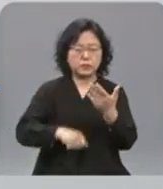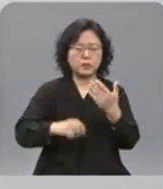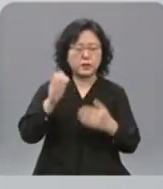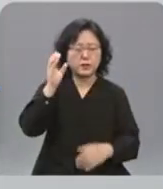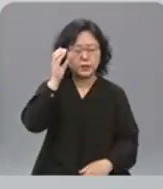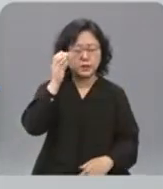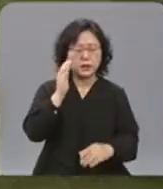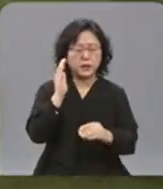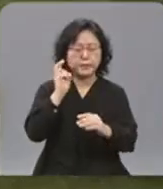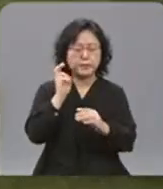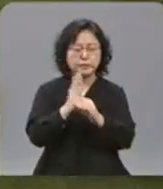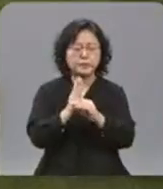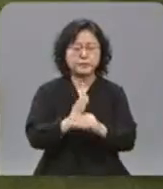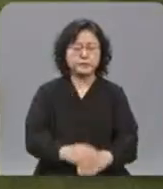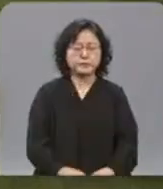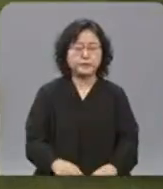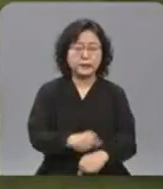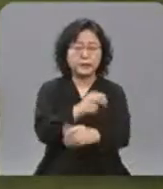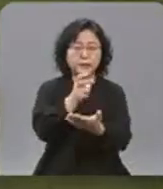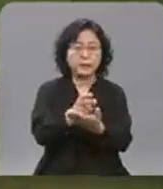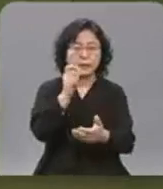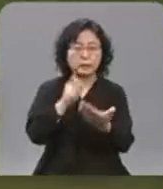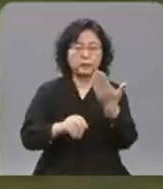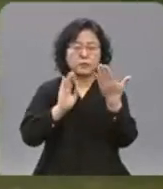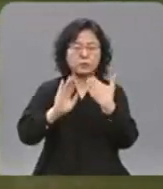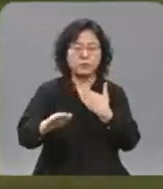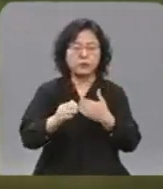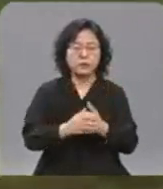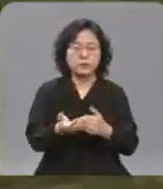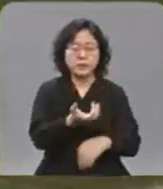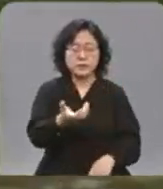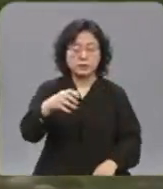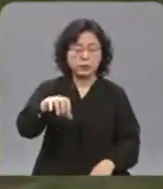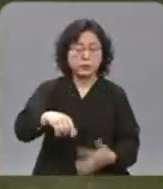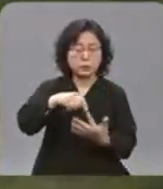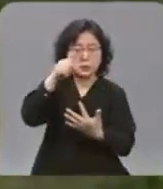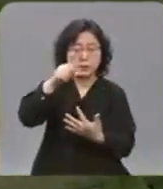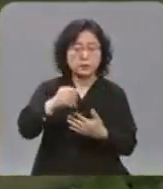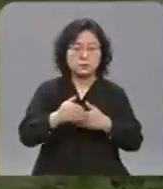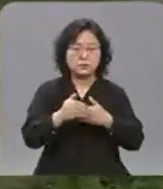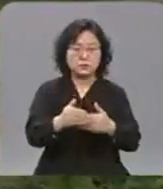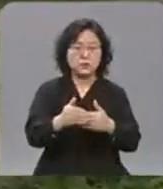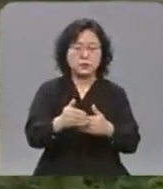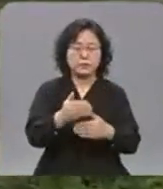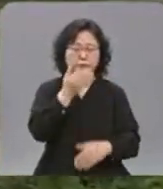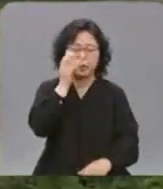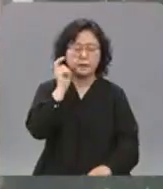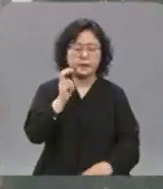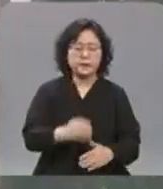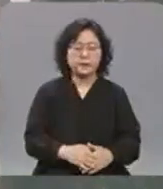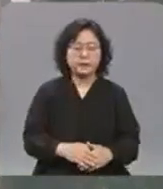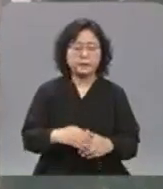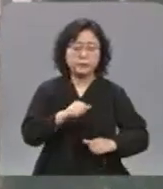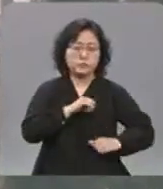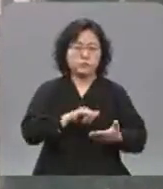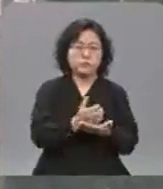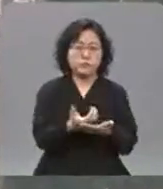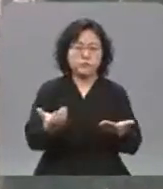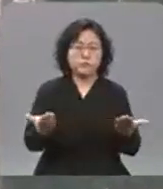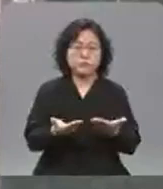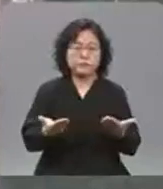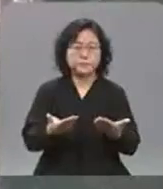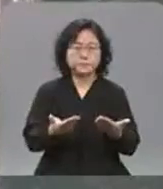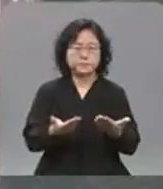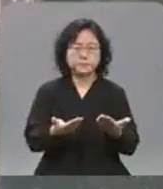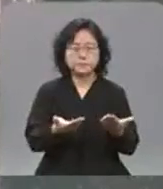거라고 생각을 합니다. 특별법 통과 이후 추진될 이전 지역 선정도 속도를 낼 것으로 보입니다. 군공항 이전 사업은